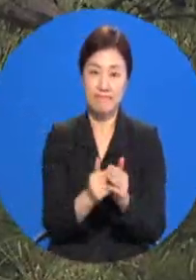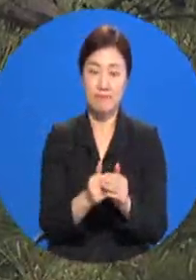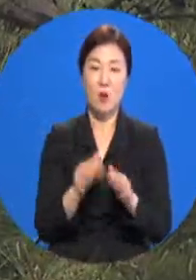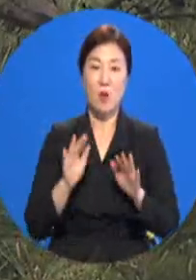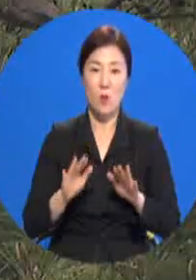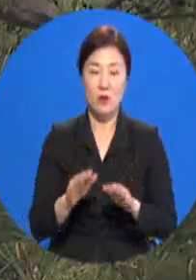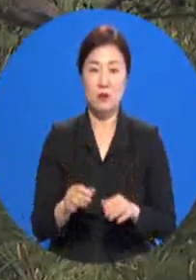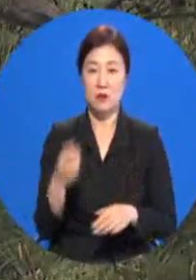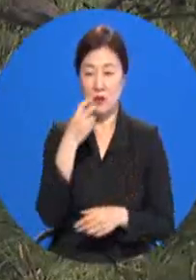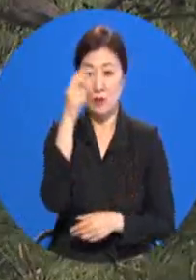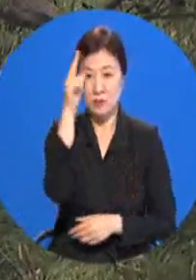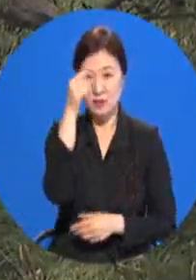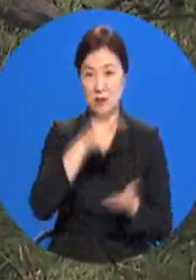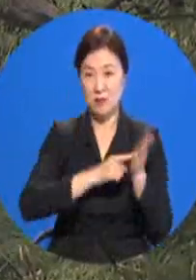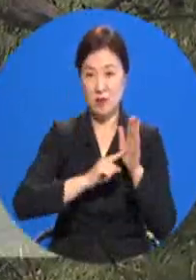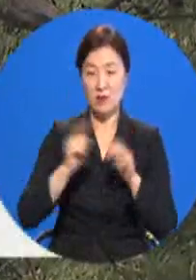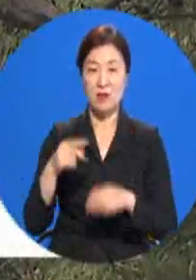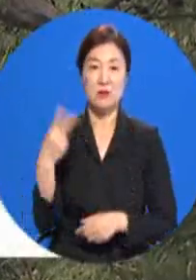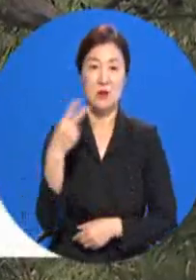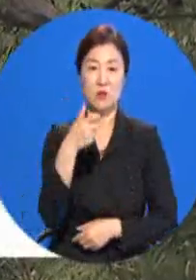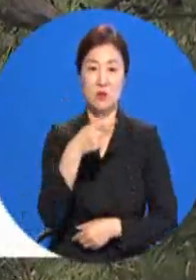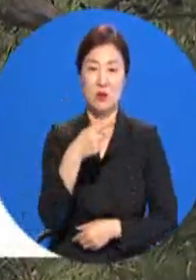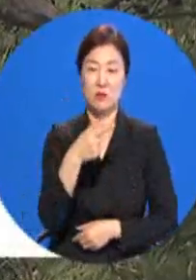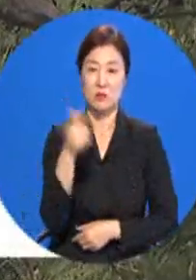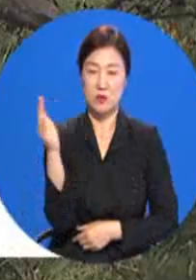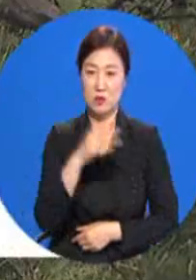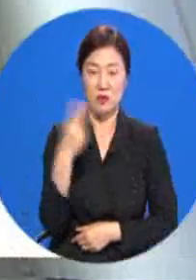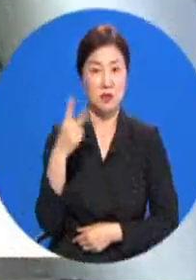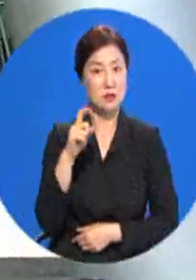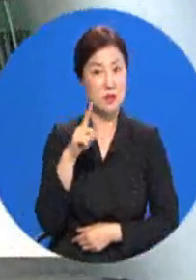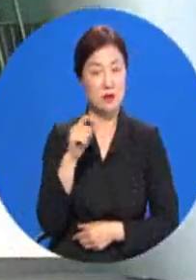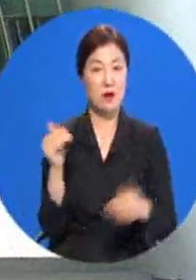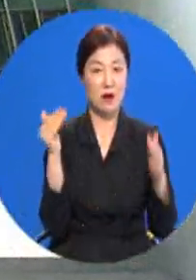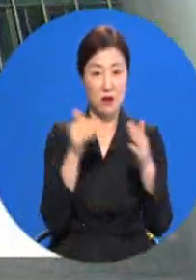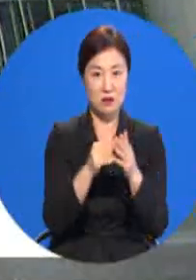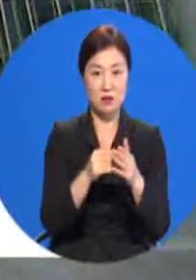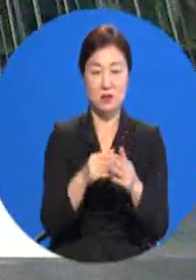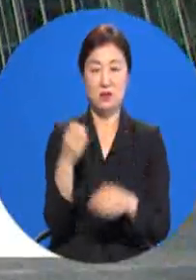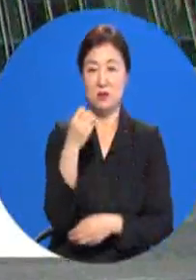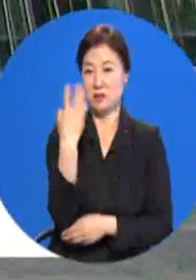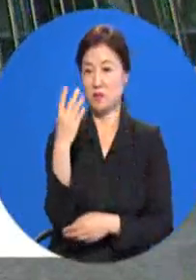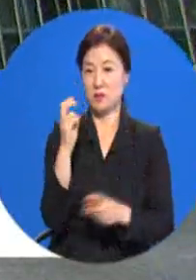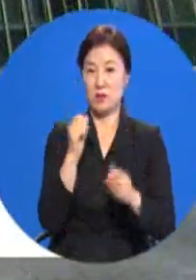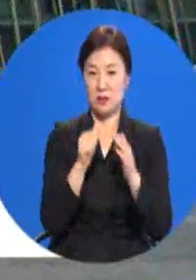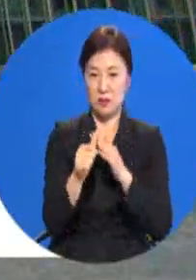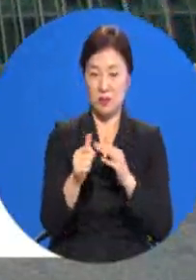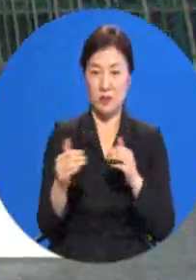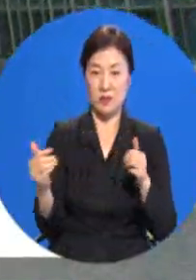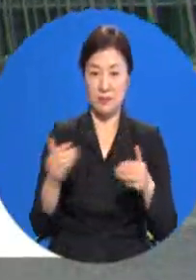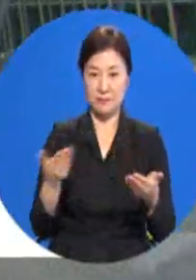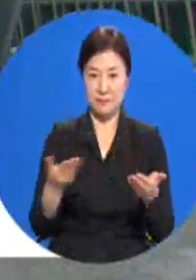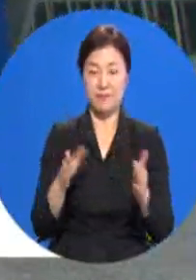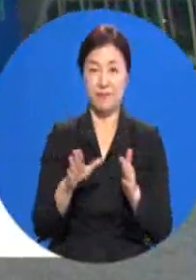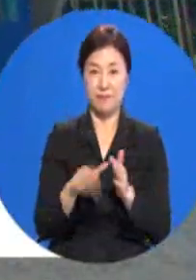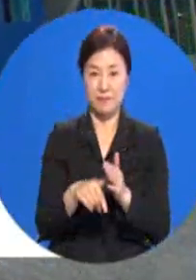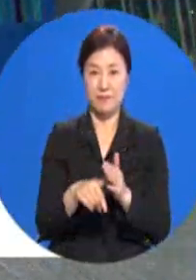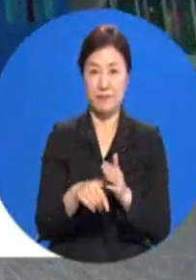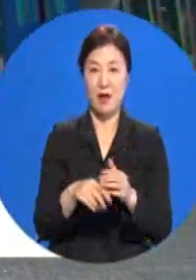검찰은 허 시장이 지난 2006년부터 2011년까지 순천 모 신문사 대표이사로 재직할 당시에